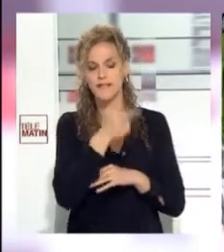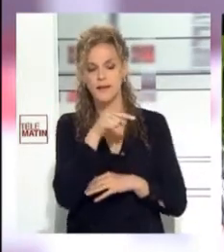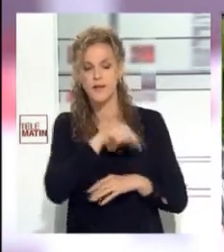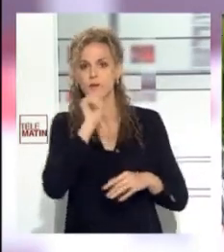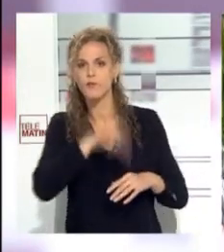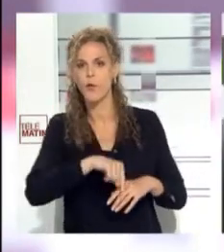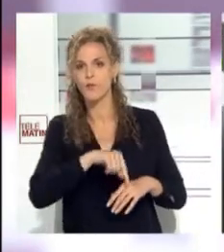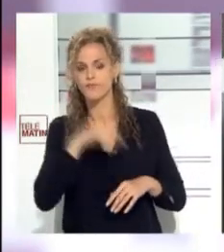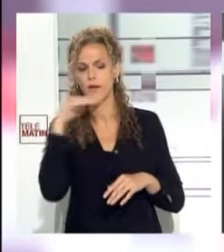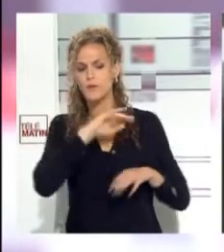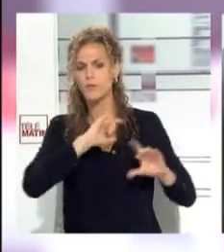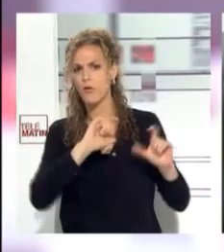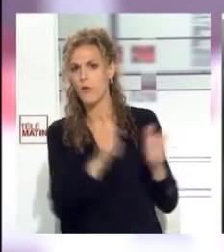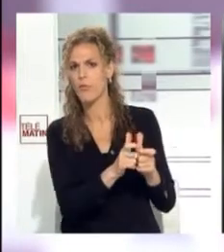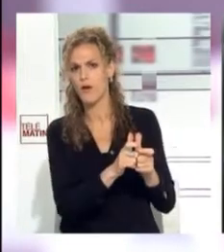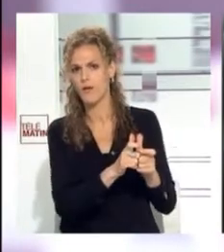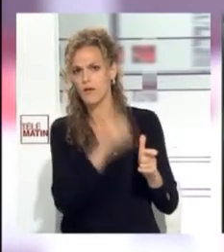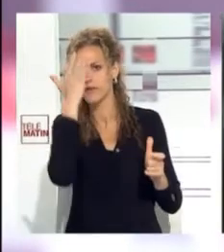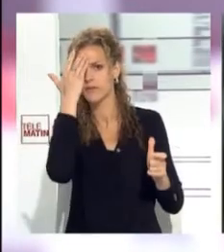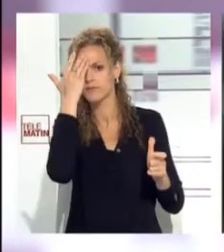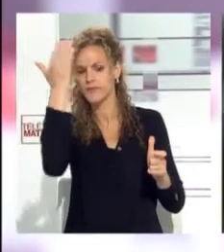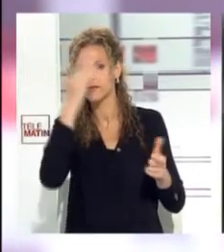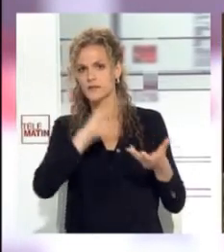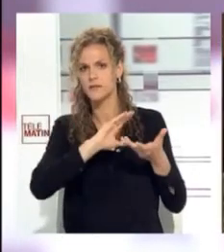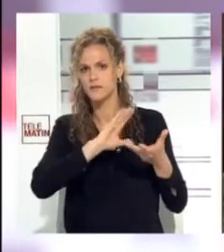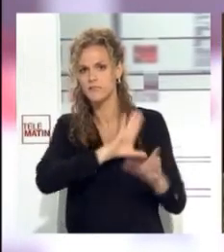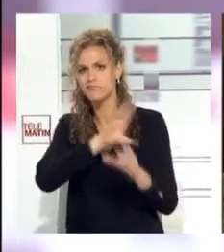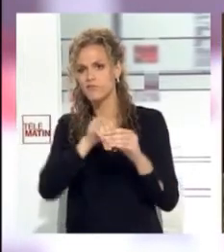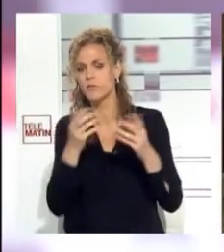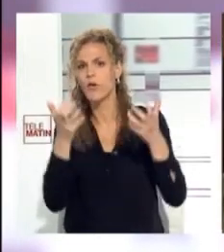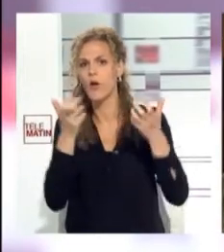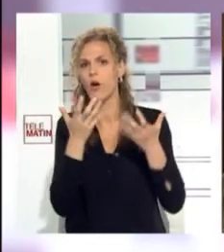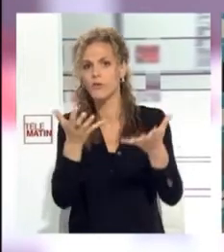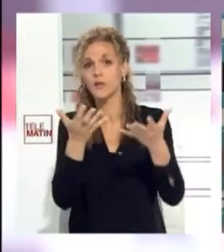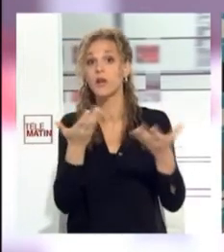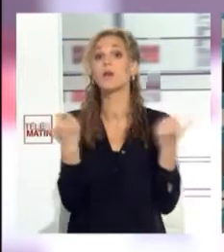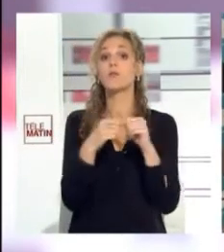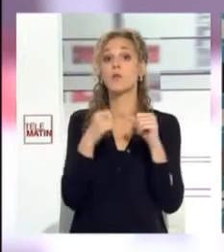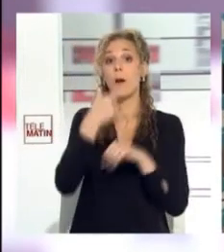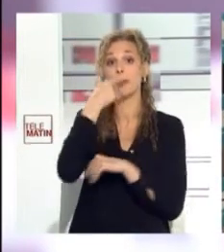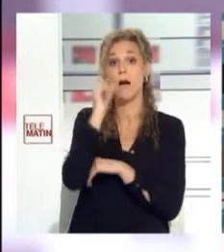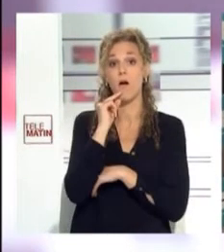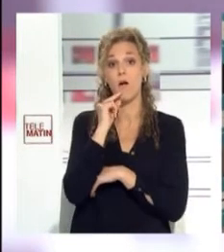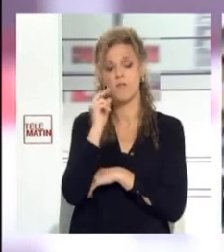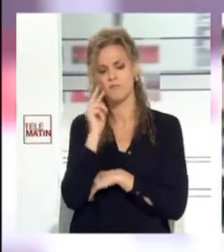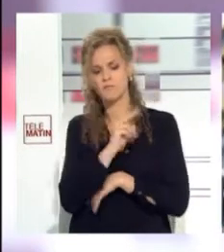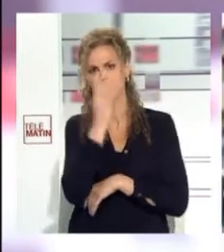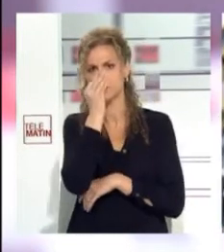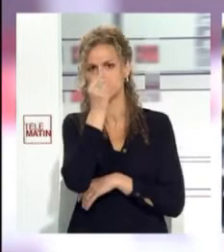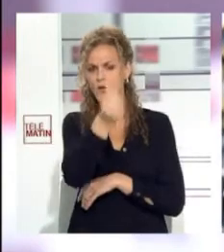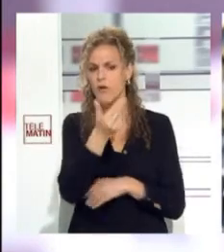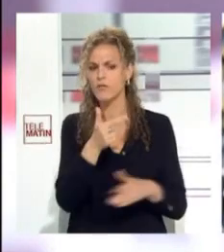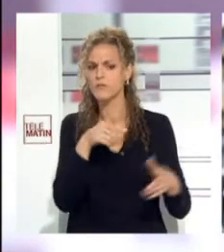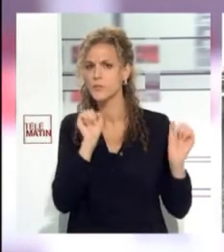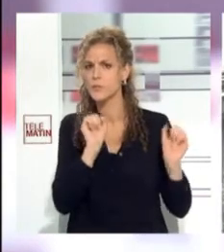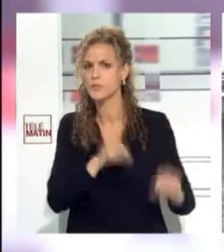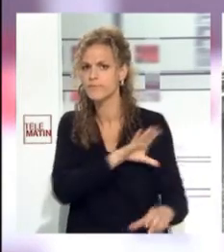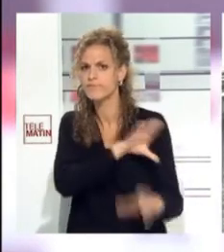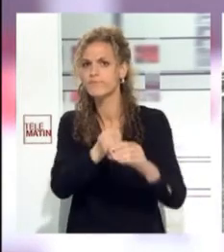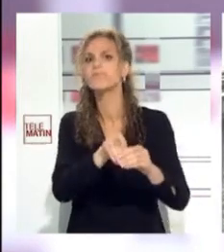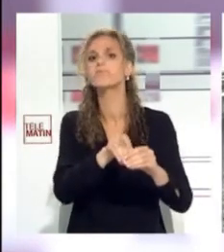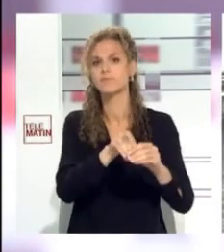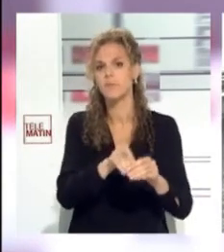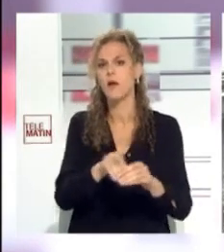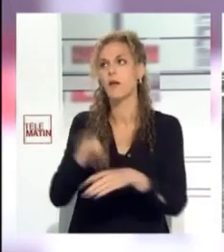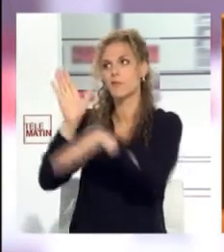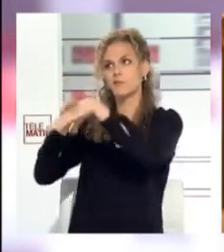radicalisation. C'est l'objet d'une autre mesure phare de ce projet, permettre aux parents d'alerter les autorités en cas de crainte ou de soupçon. Un centre de prise en charge de